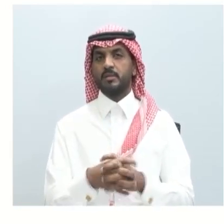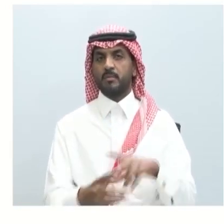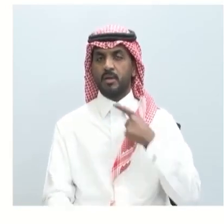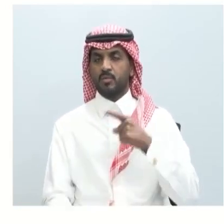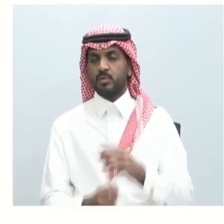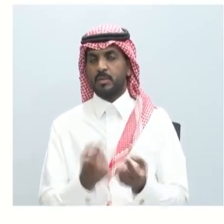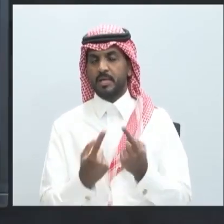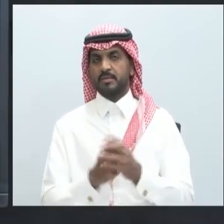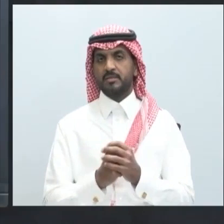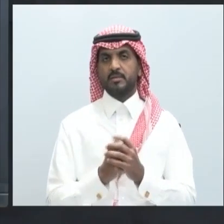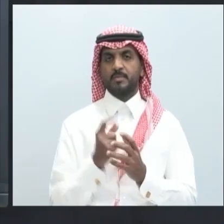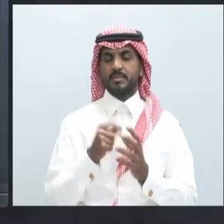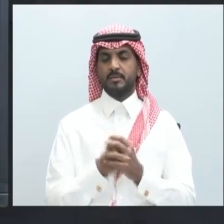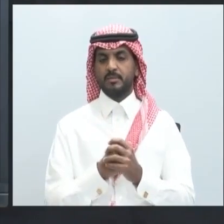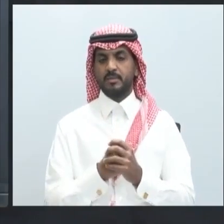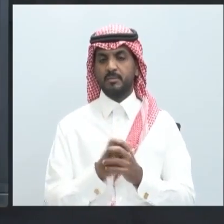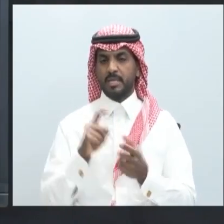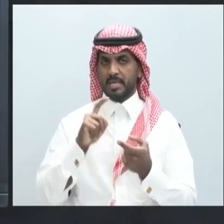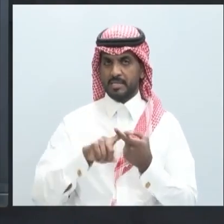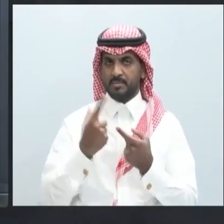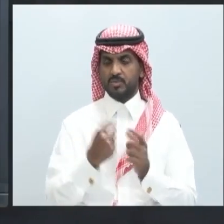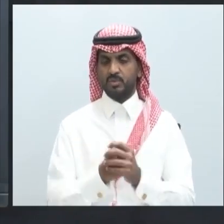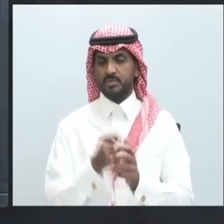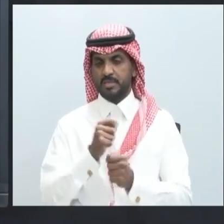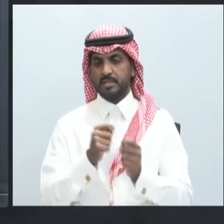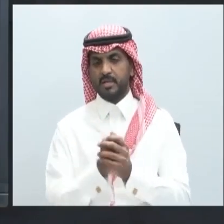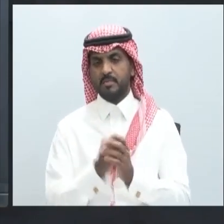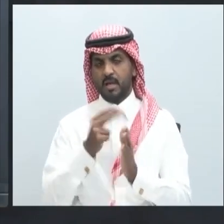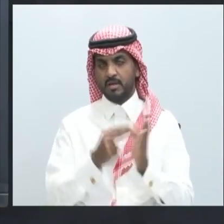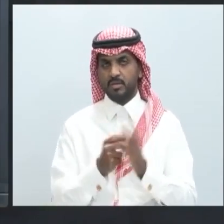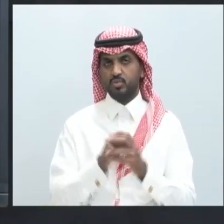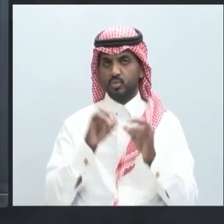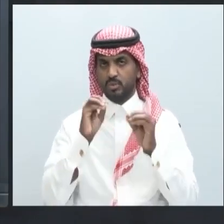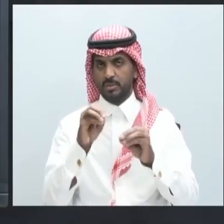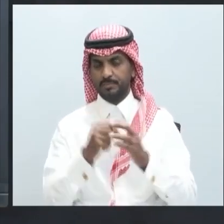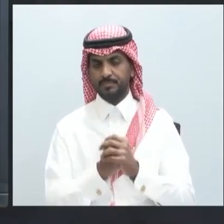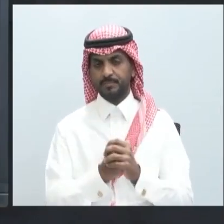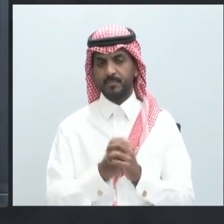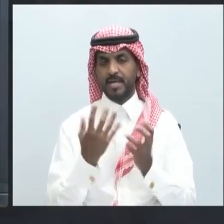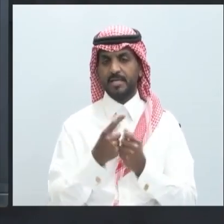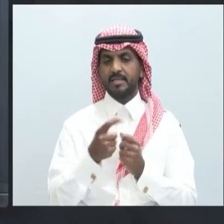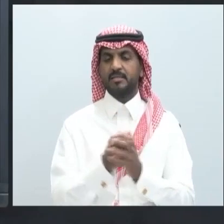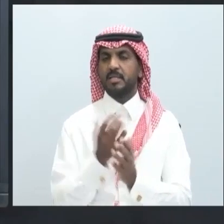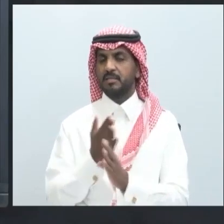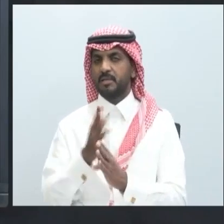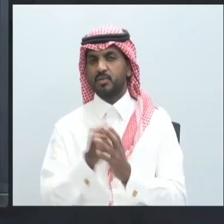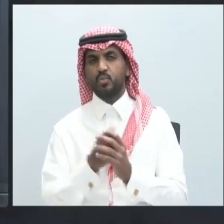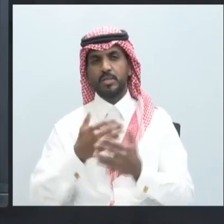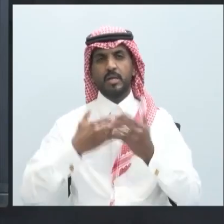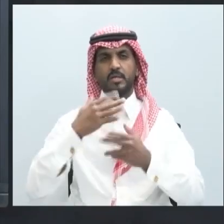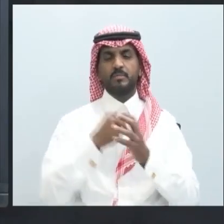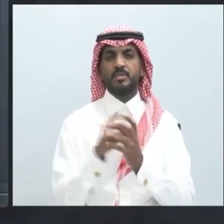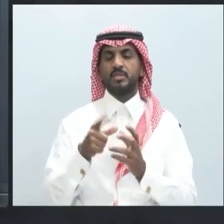نبات البازيلا يملك سبعه ازواج من هذه الكروموسومات باستخدام القاعده التي تعطينا عدد هذه الاحتمالات والتراكيب